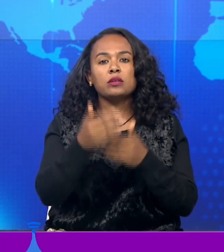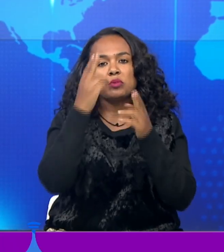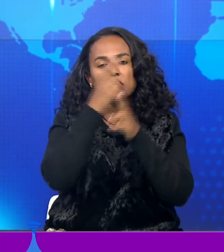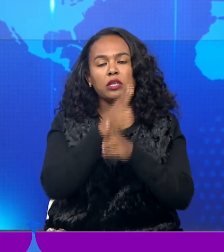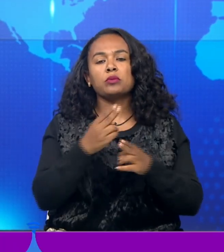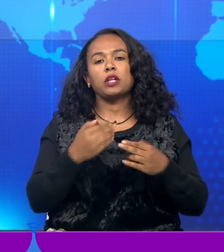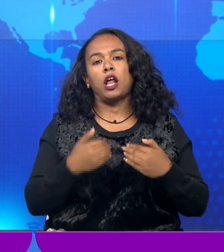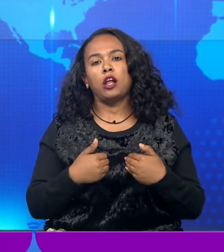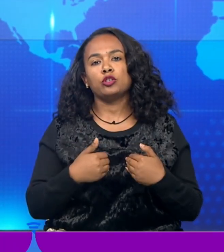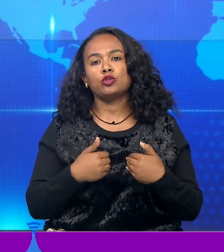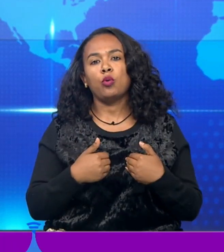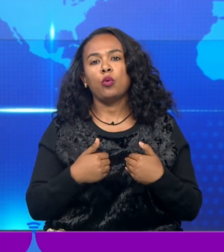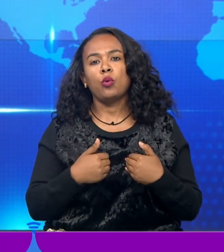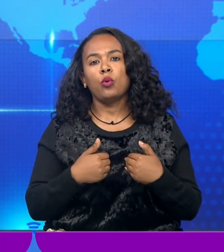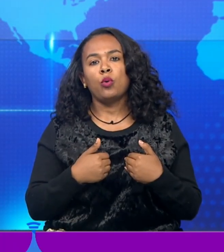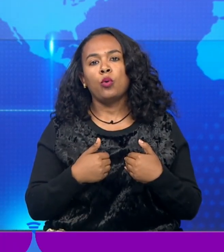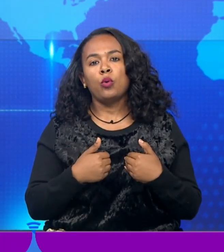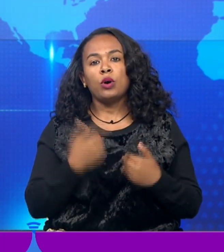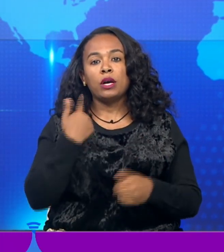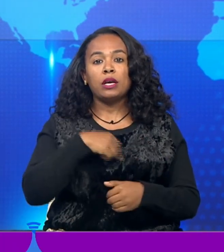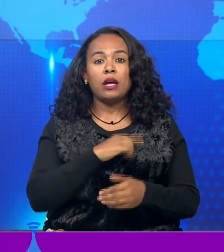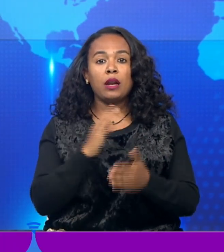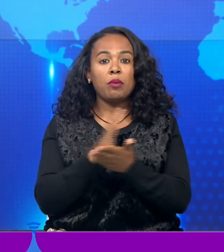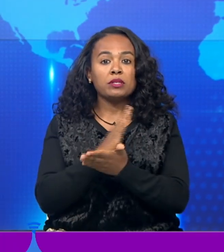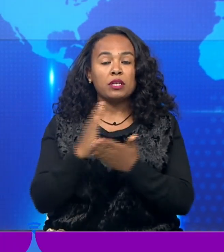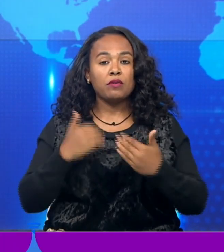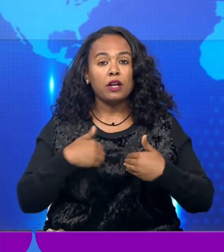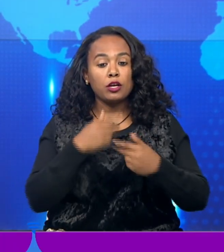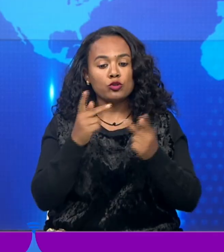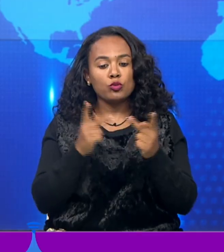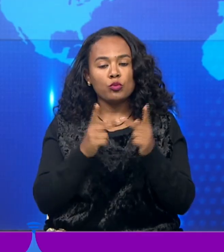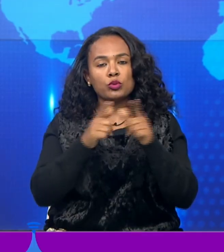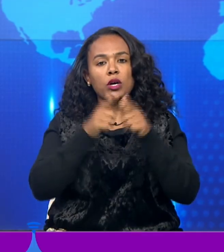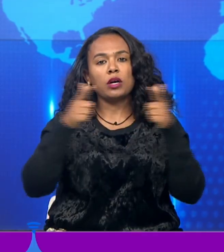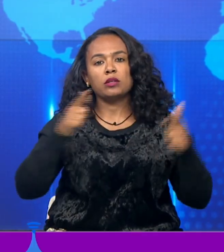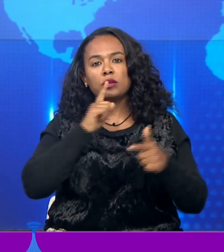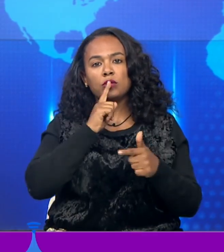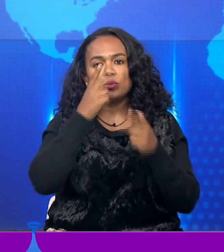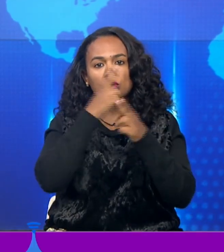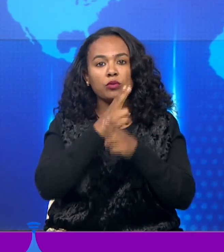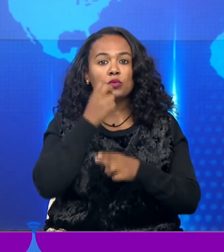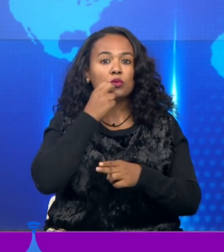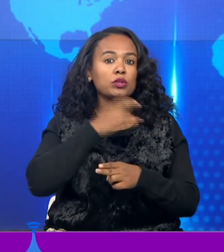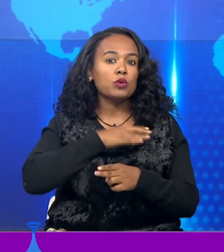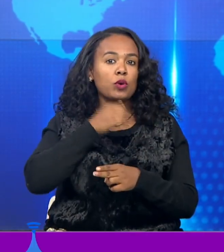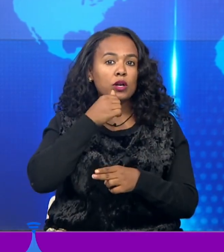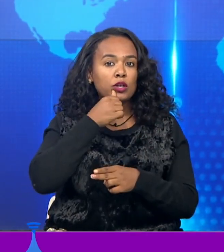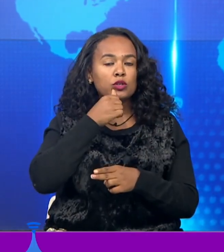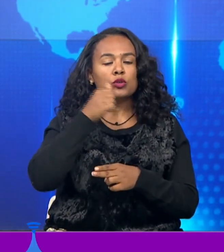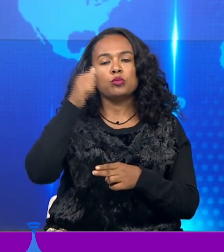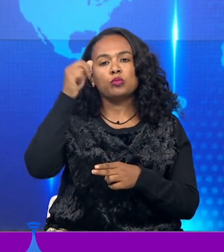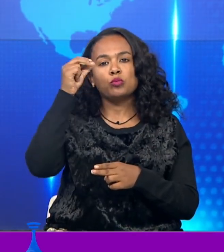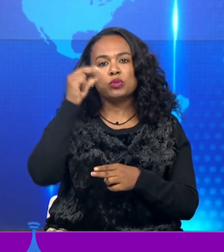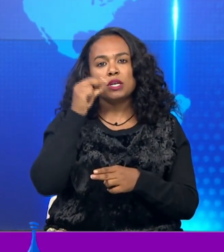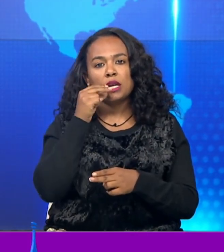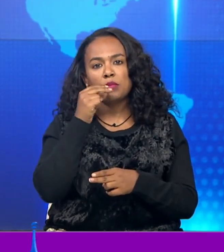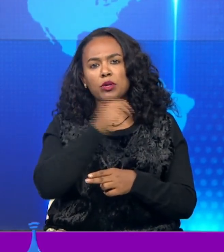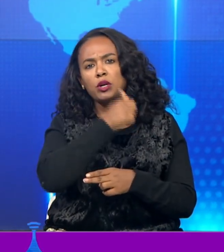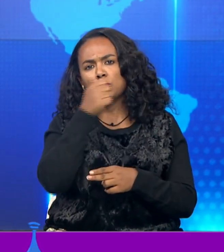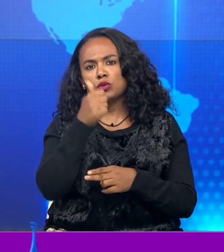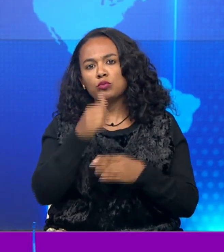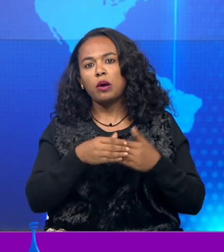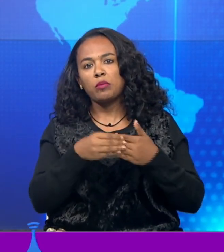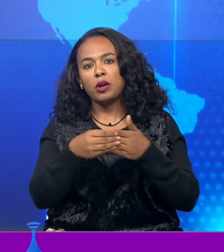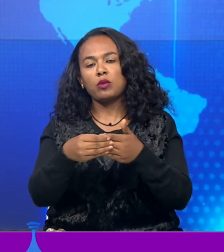ያላቸው እኛን ለማሳተፍ ያላቸውን ቦታ ትልቅ ነገር ነው። ክብርት ወይዘሮ አዳነችም ክብርት ቡዜናም ሌሎቹም